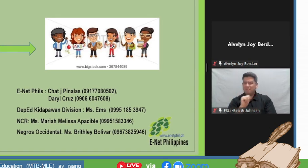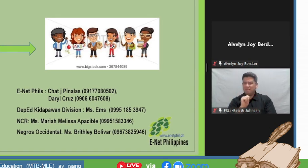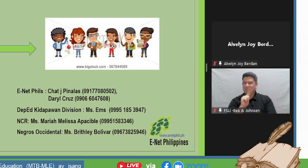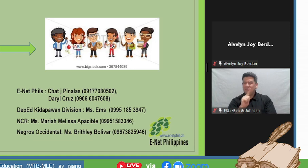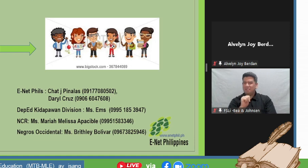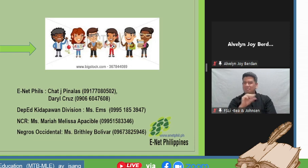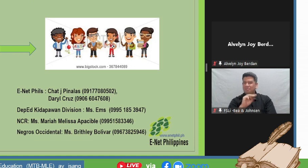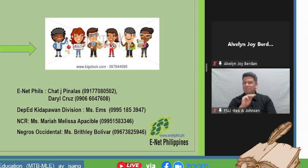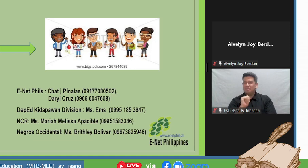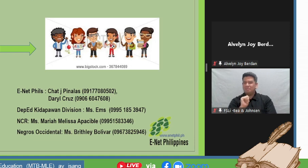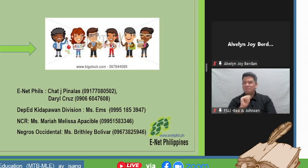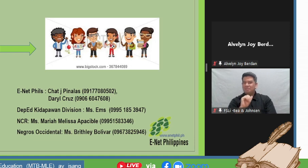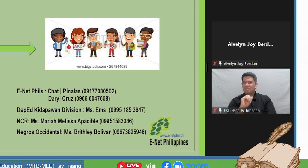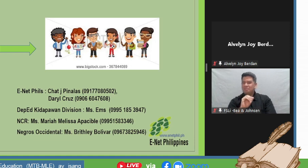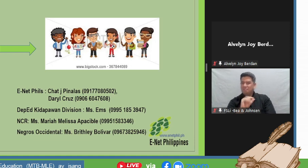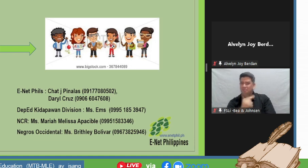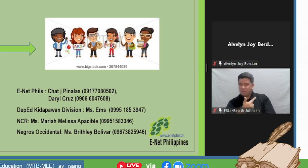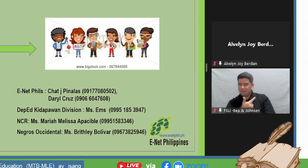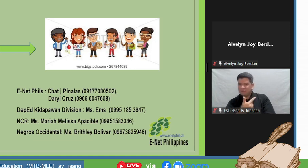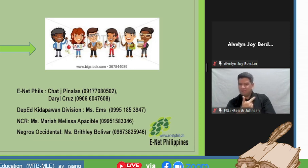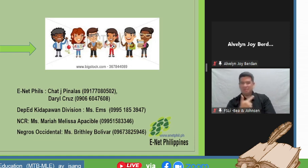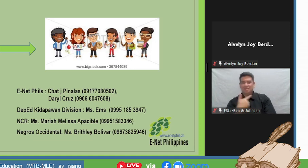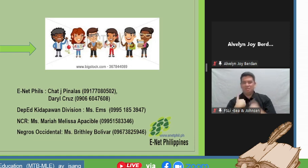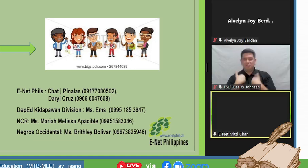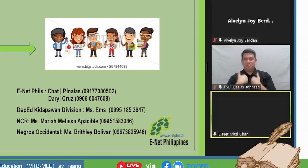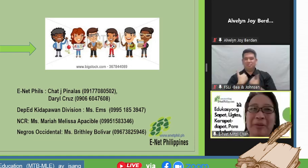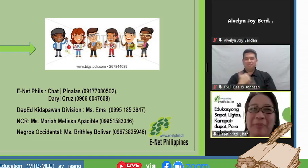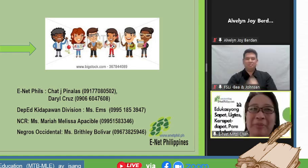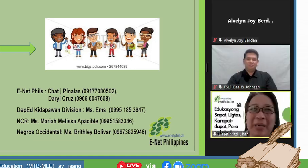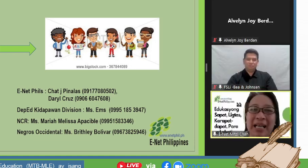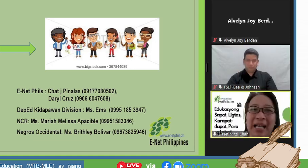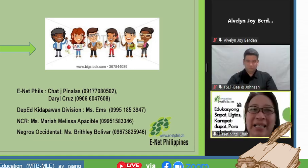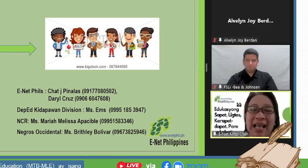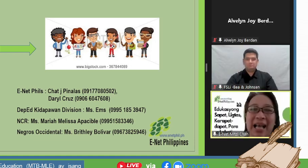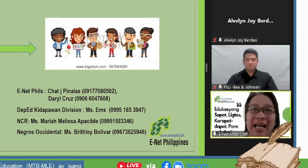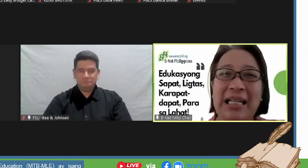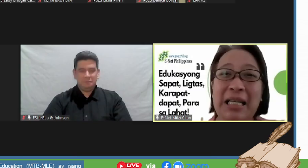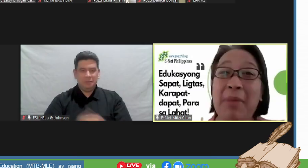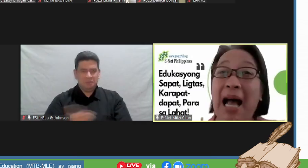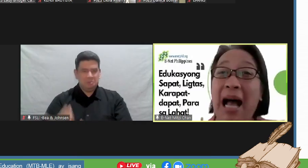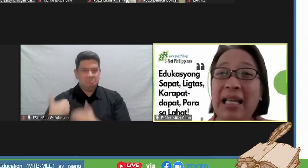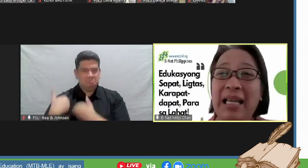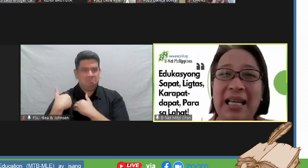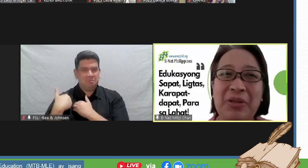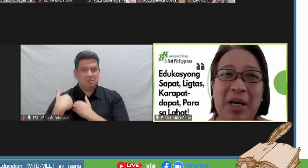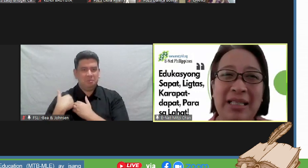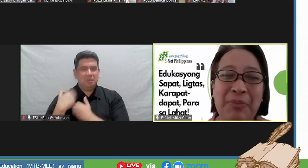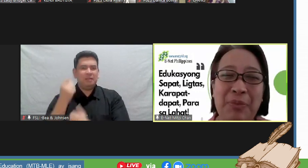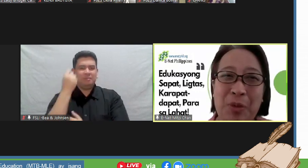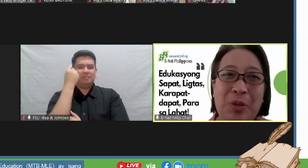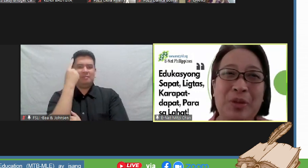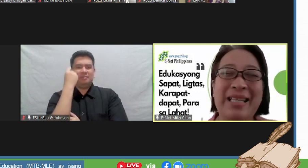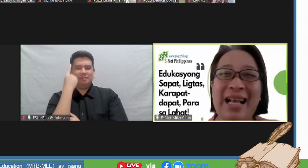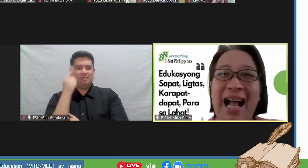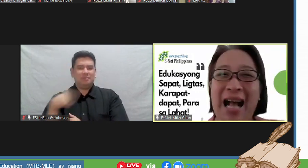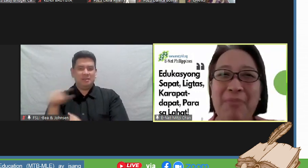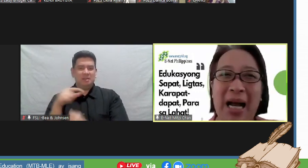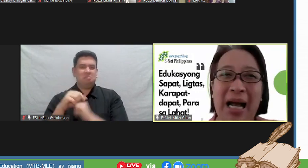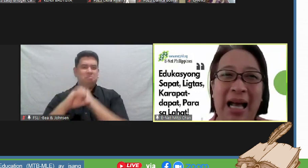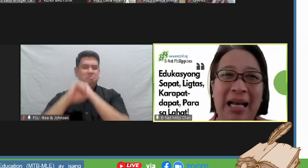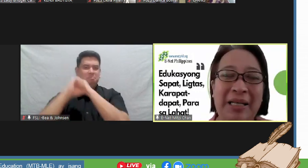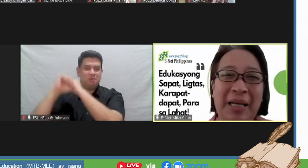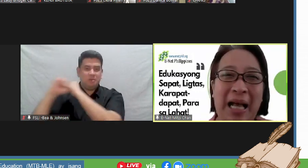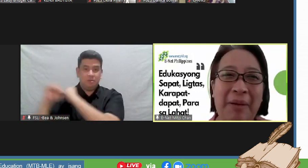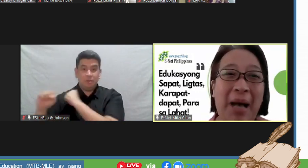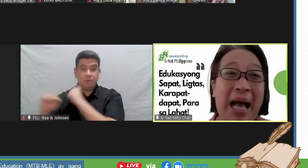kabataan na tumutulong sa atin, no? Na ibahagi, no? At ipromote ang